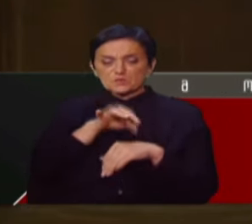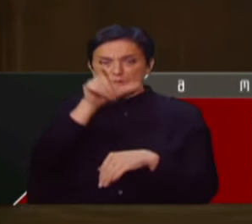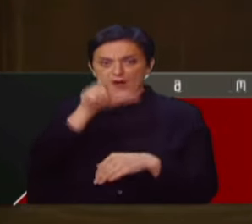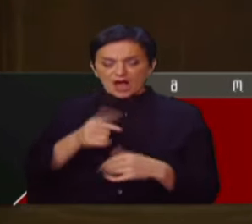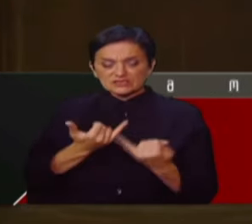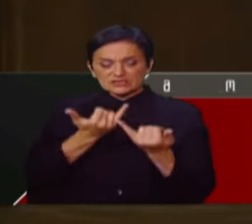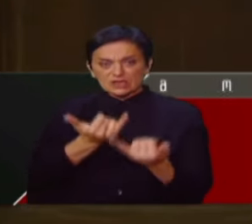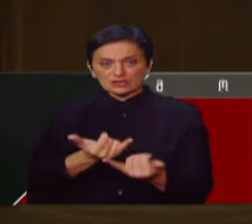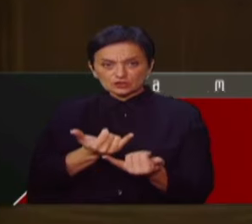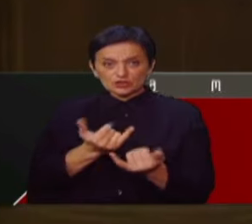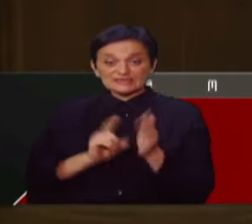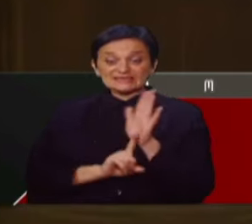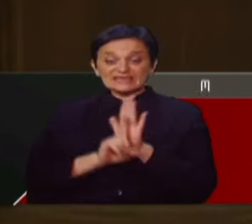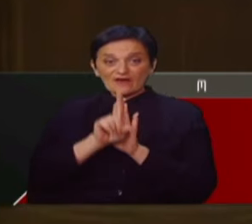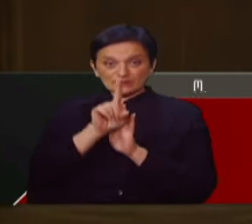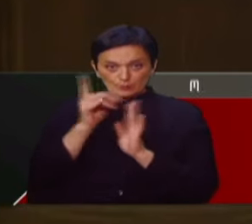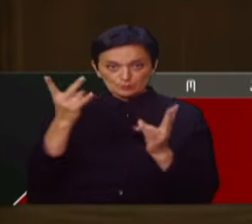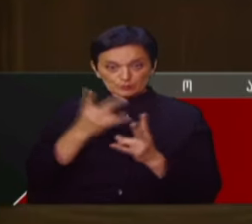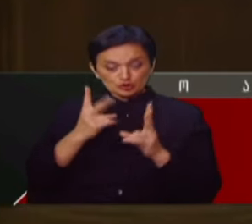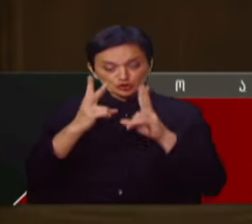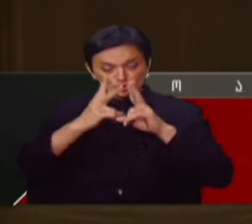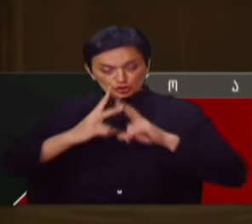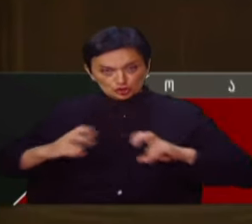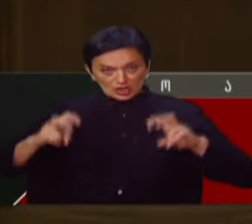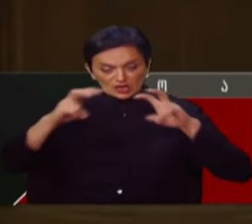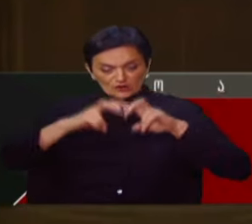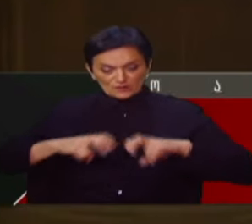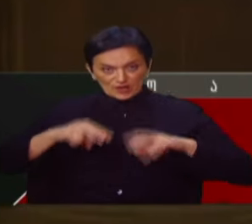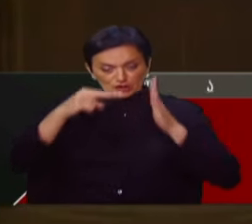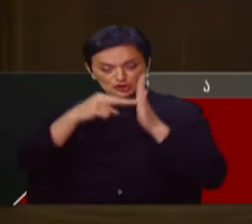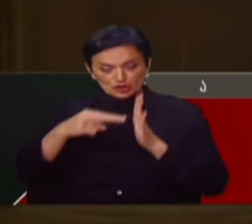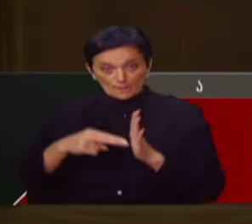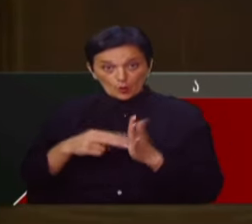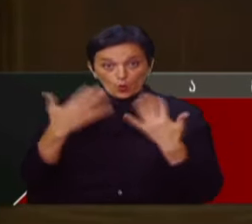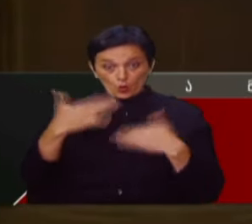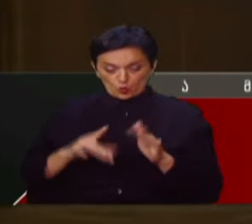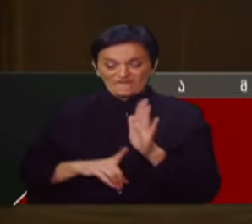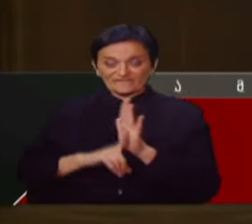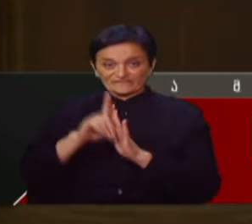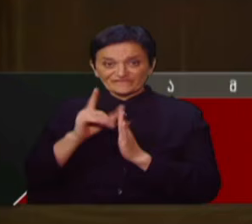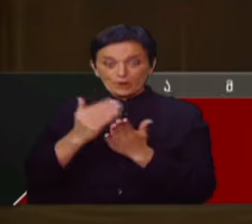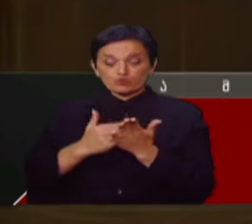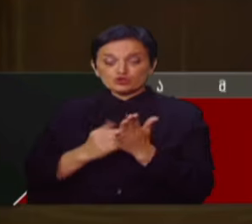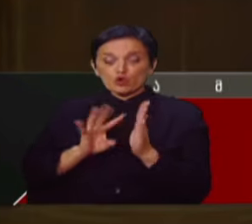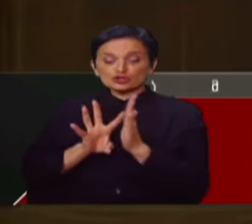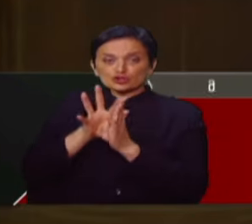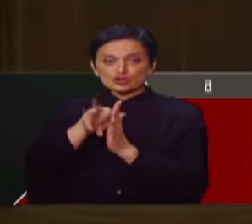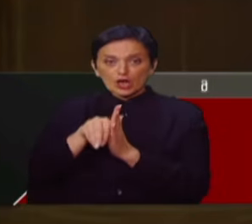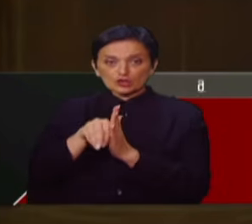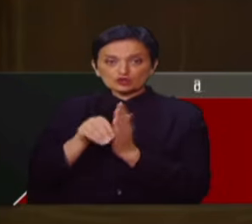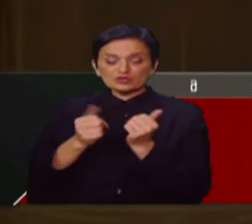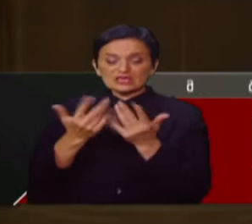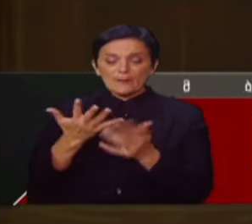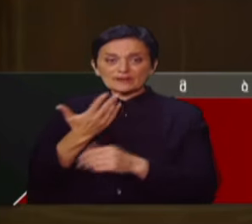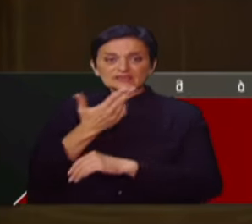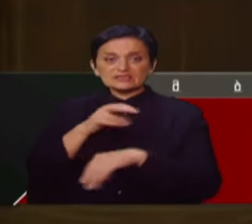პაციენტისთვის, რა თქმა უნდა, ამას თავდაპირველად ჭირდება შეფასება, გამოკვლევები. ამდენად, უკვე დაწყებულია და პროგრამაში ჩართულია რამდენიმე